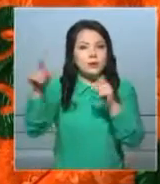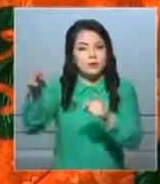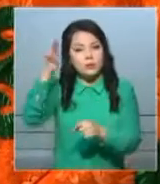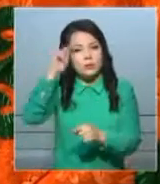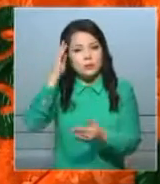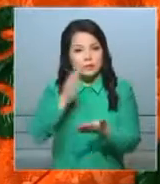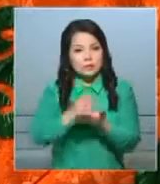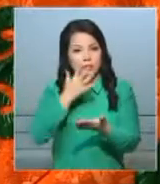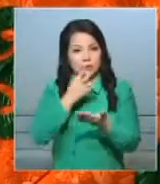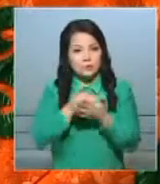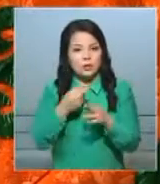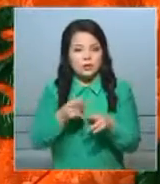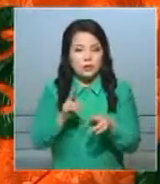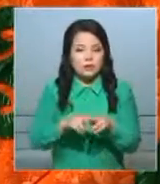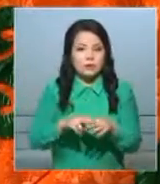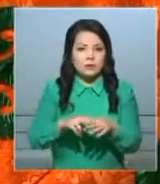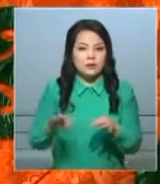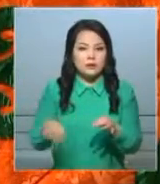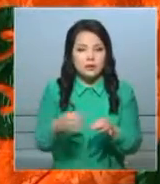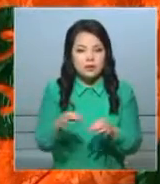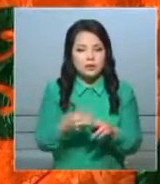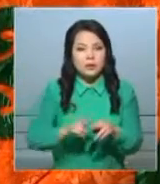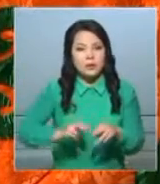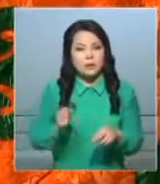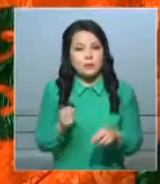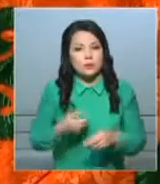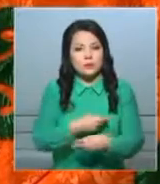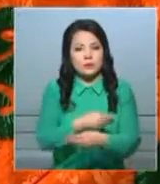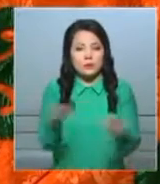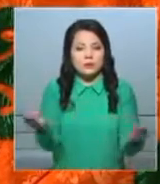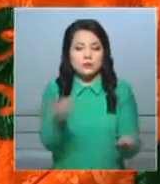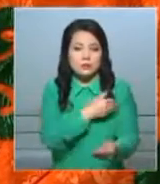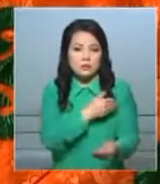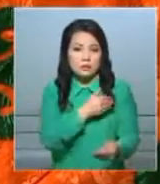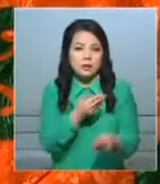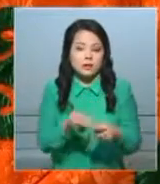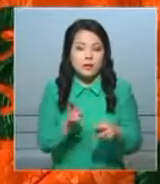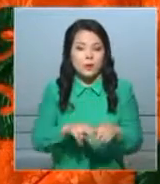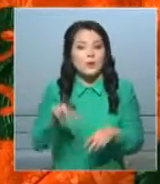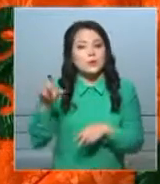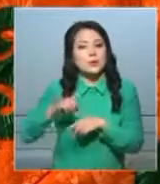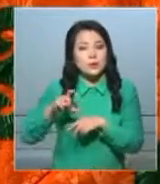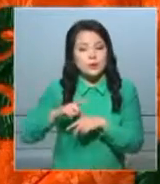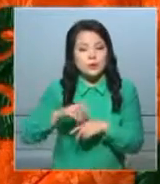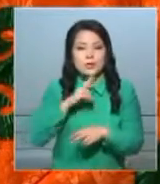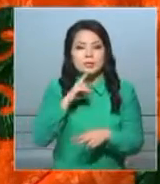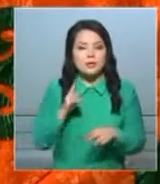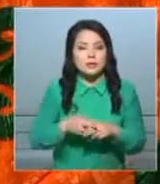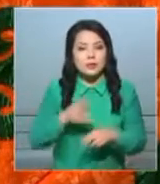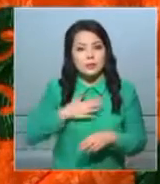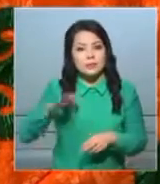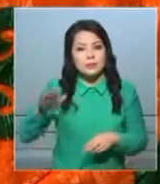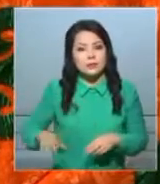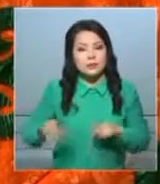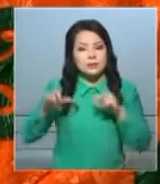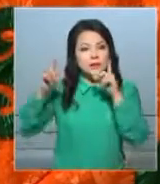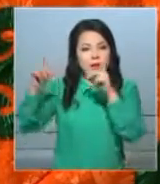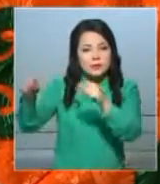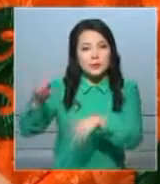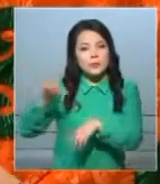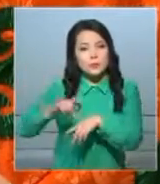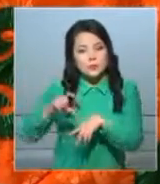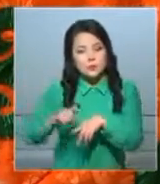екен. Сонда мен жолдастарыма берем деп. Сосын Турцияға сіңілім барғанда Турцияға